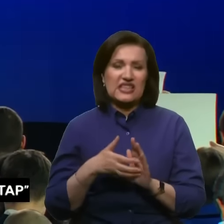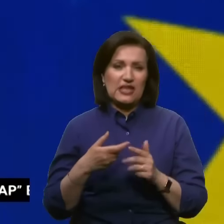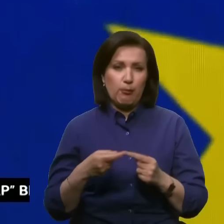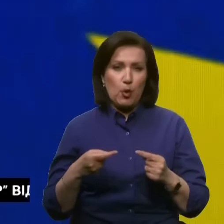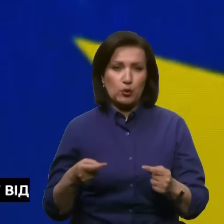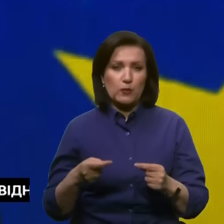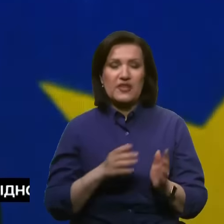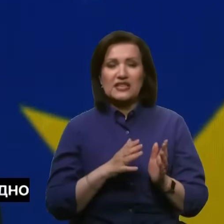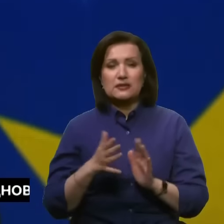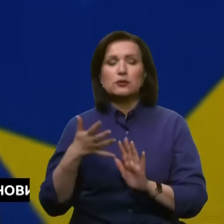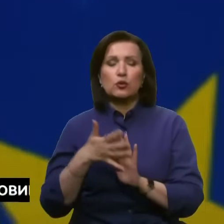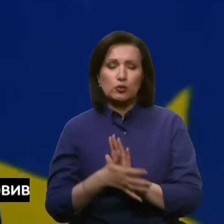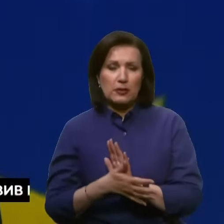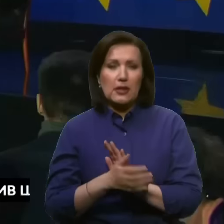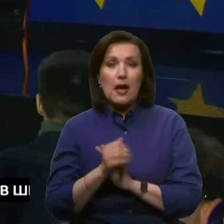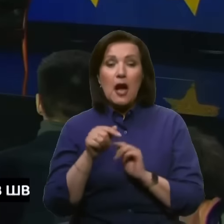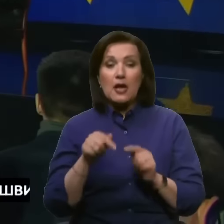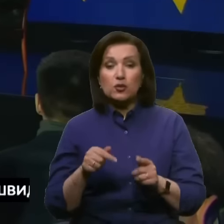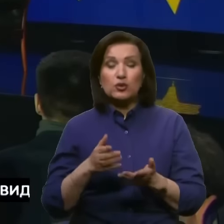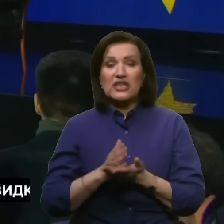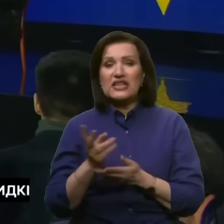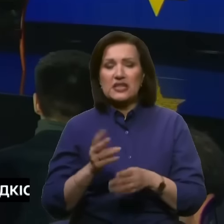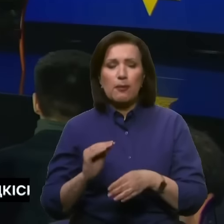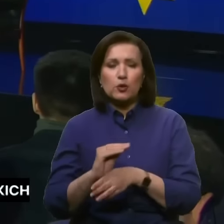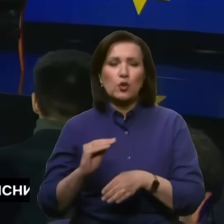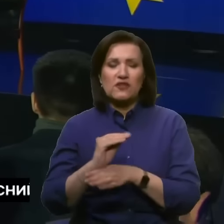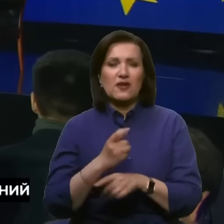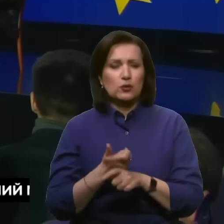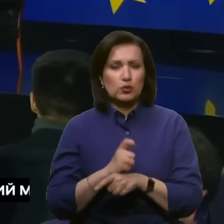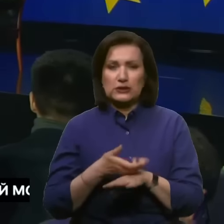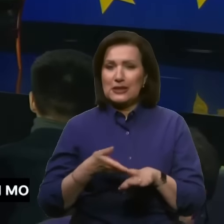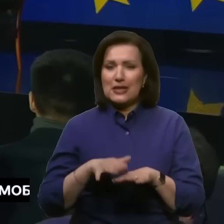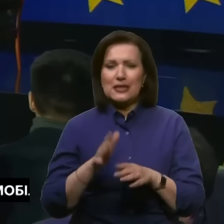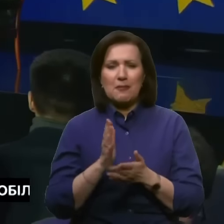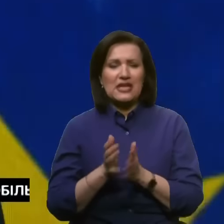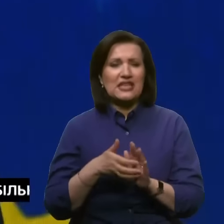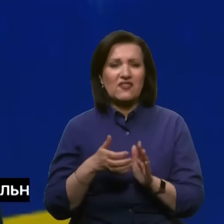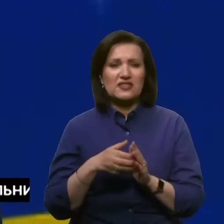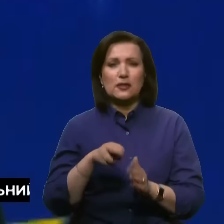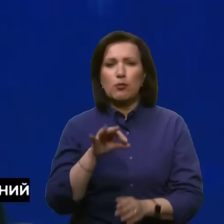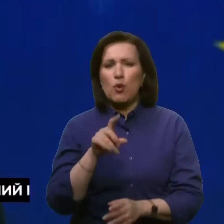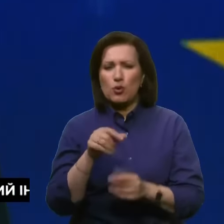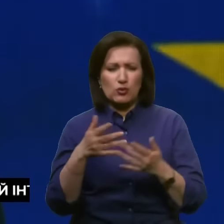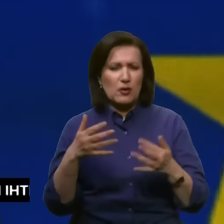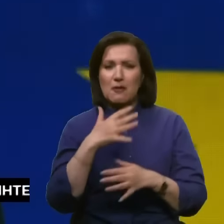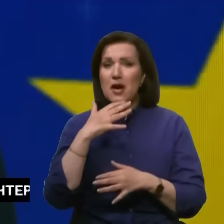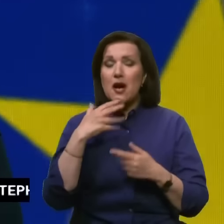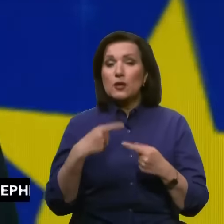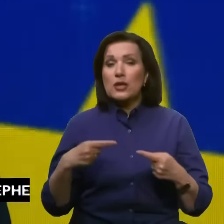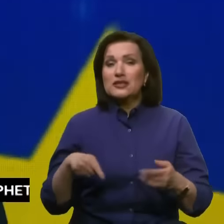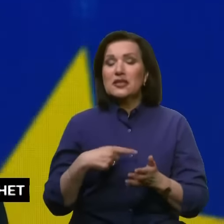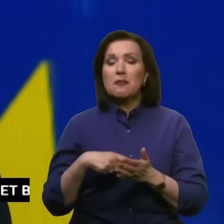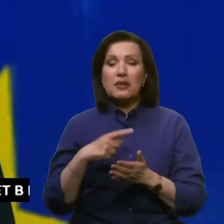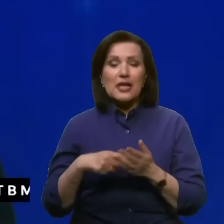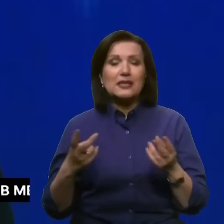продукт. Системи зрозуміли, а тут лінії треба додавати, і це дуже складно. Там є дефіцит пороху, тощо. Багато різних